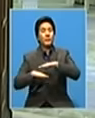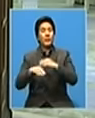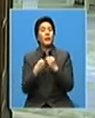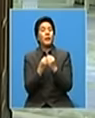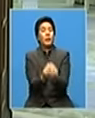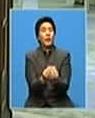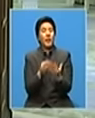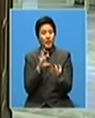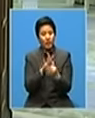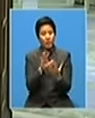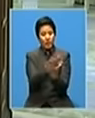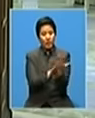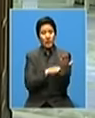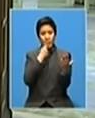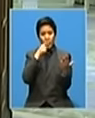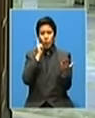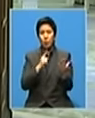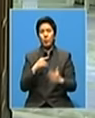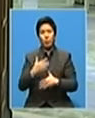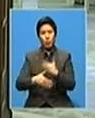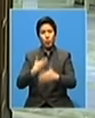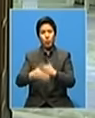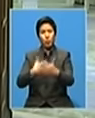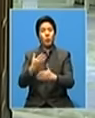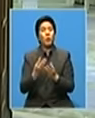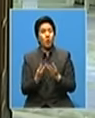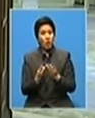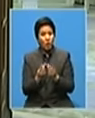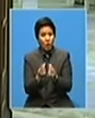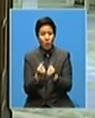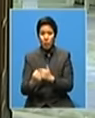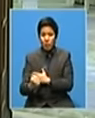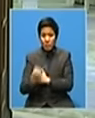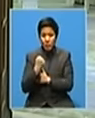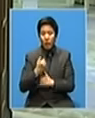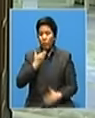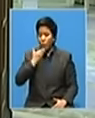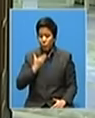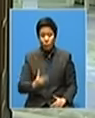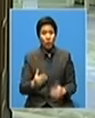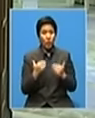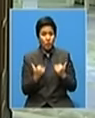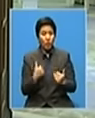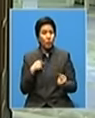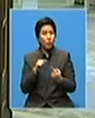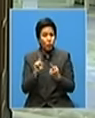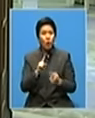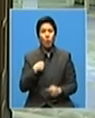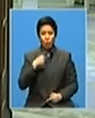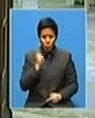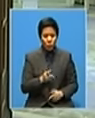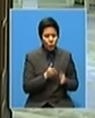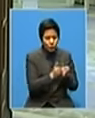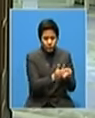านั้นจำเป็นต้องมีการพัฒนาและก้าวไปข้างหน้าอย่างรวดเร็วด้วยความมั่นคงและยั่งยืนโดยอาศัยความร่วมมือจากทุกภาคส่ว